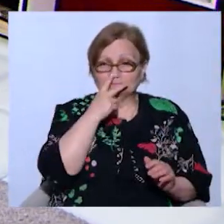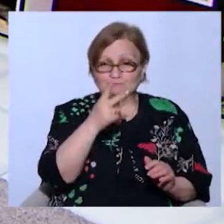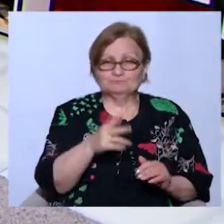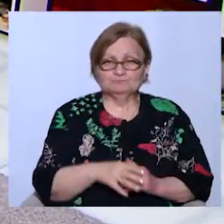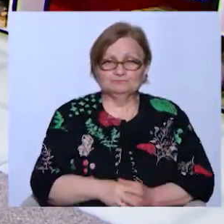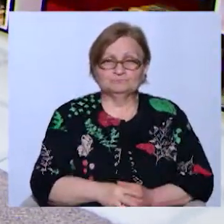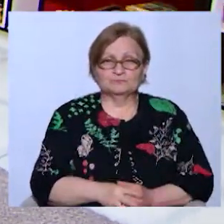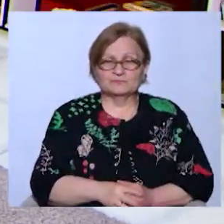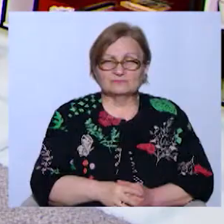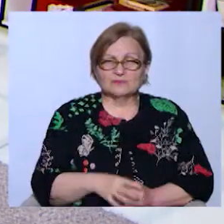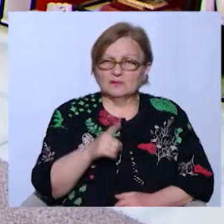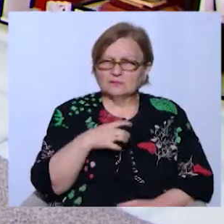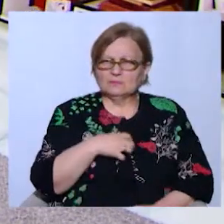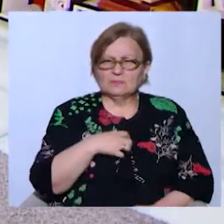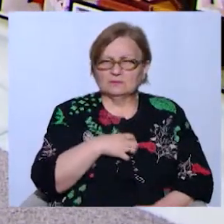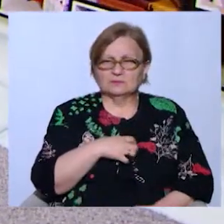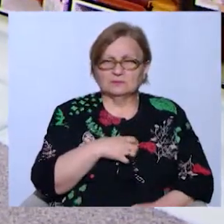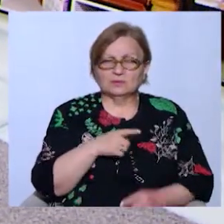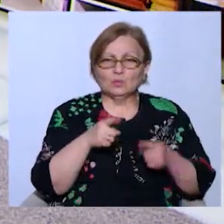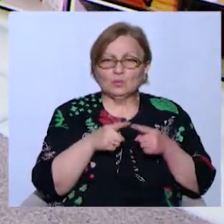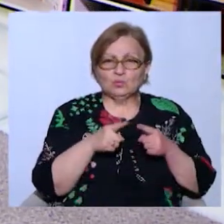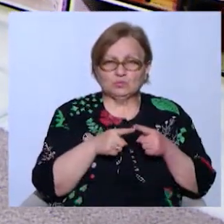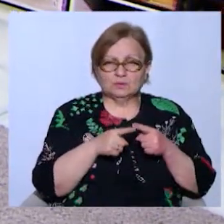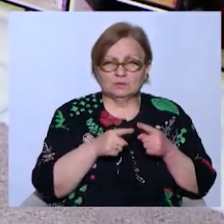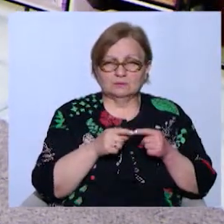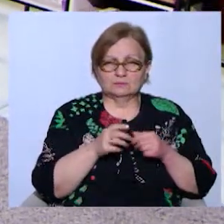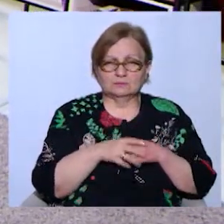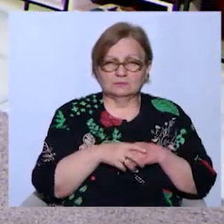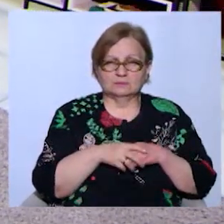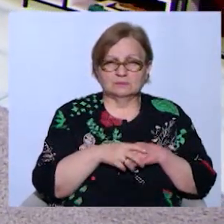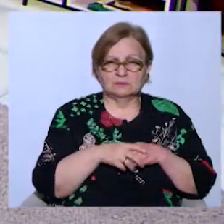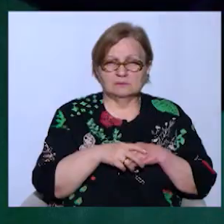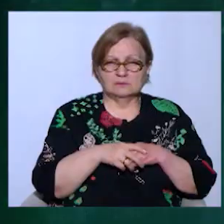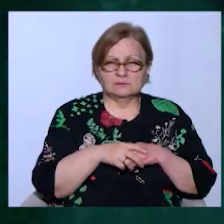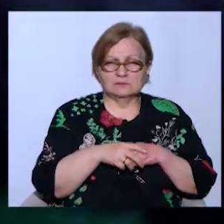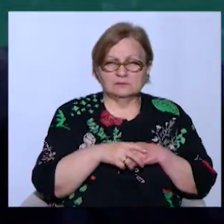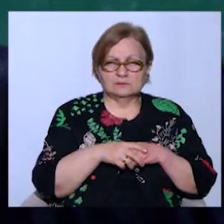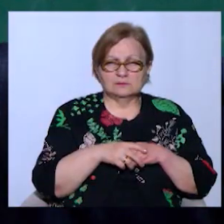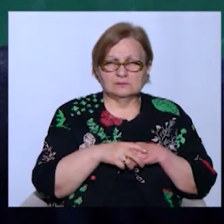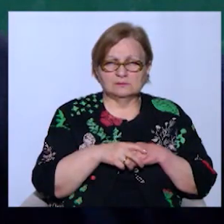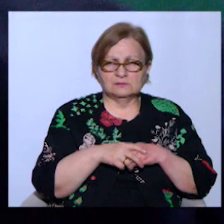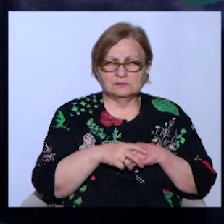ერთ-ერთ უმნიშვნელოვანეს კუთხეზე, რომელიც არის